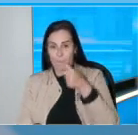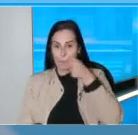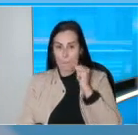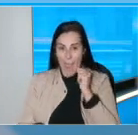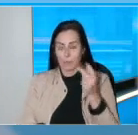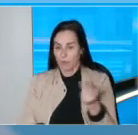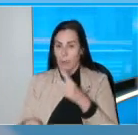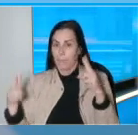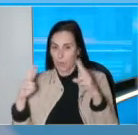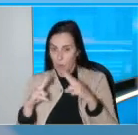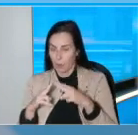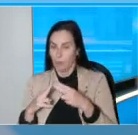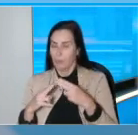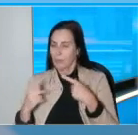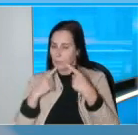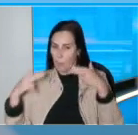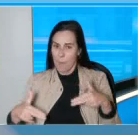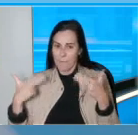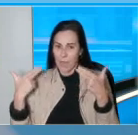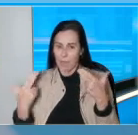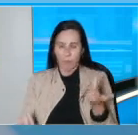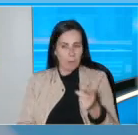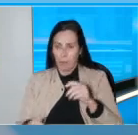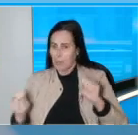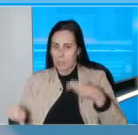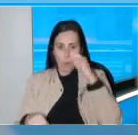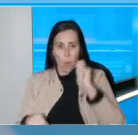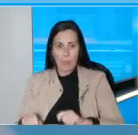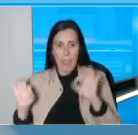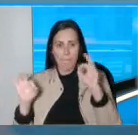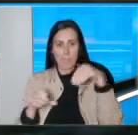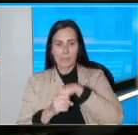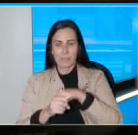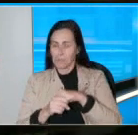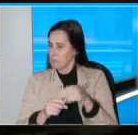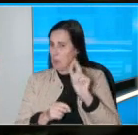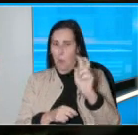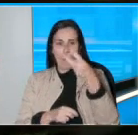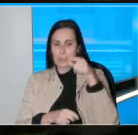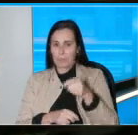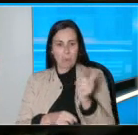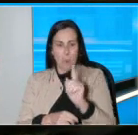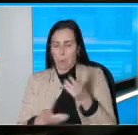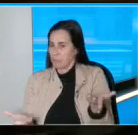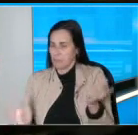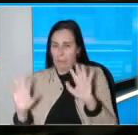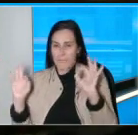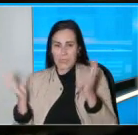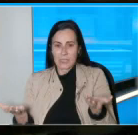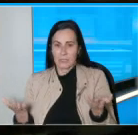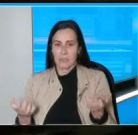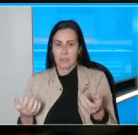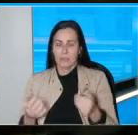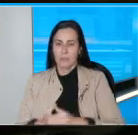דרך שיחות וידאו, זלנסקי לא נמצא, לא מזמינים אותו, הוא לא משתף פעולה,